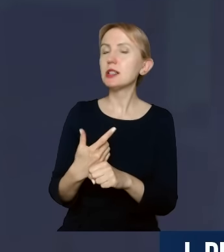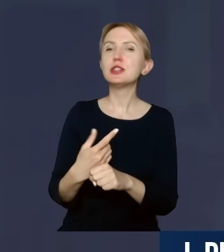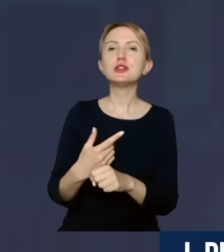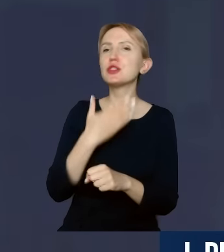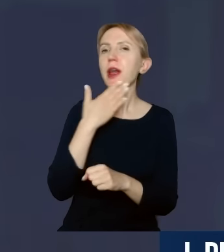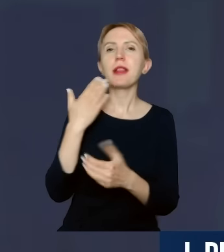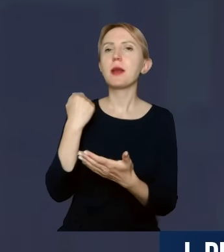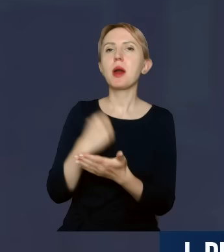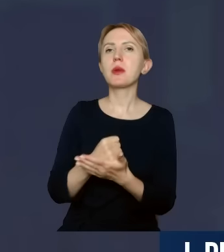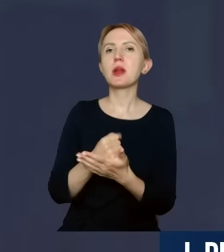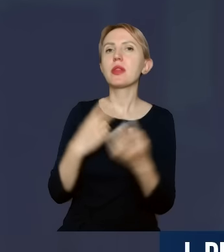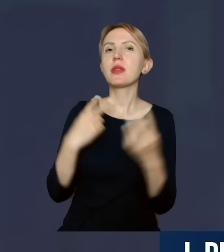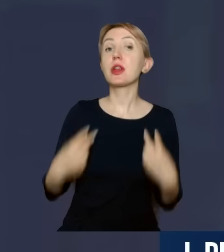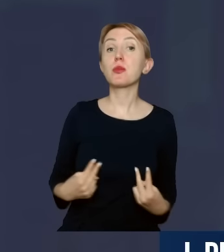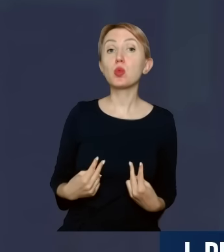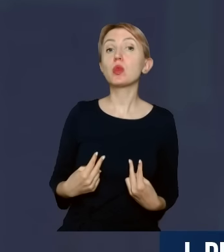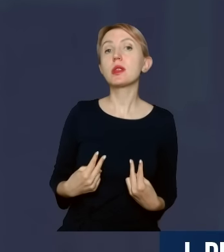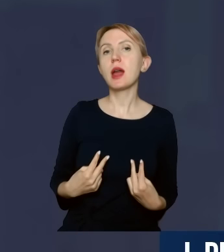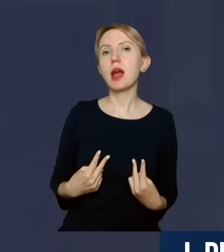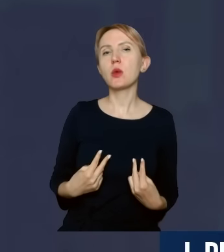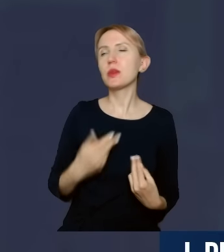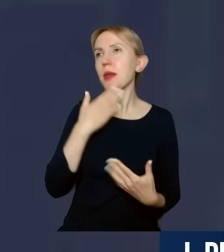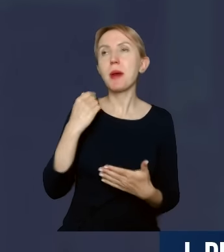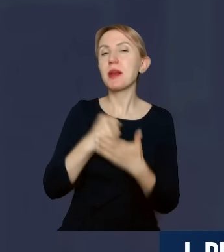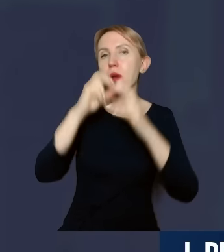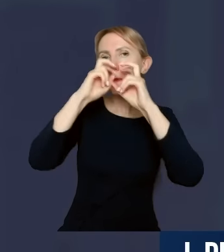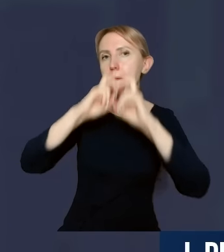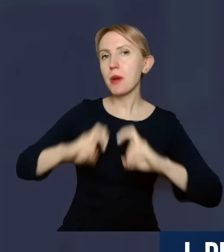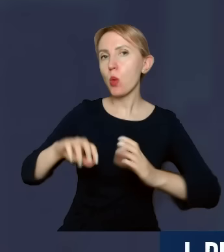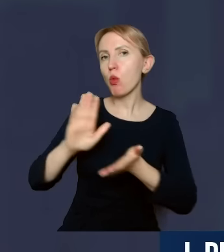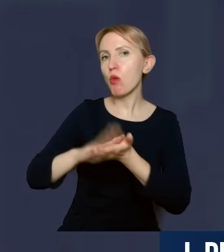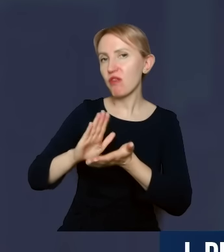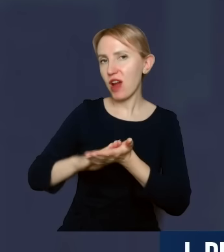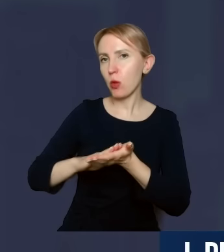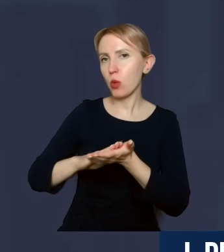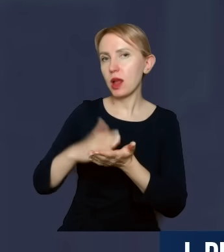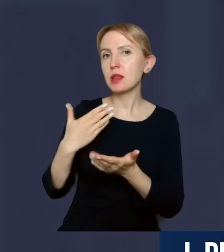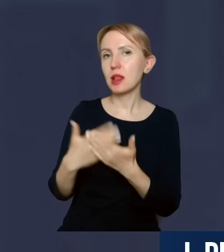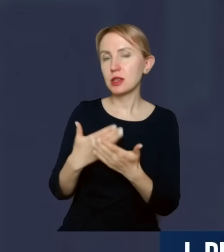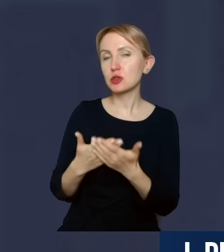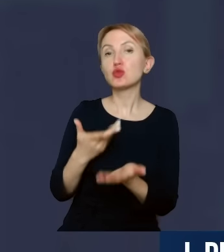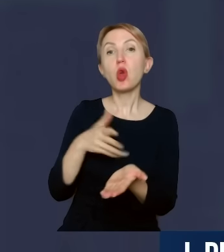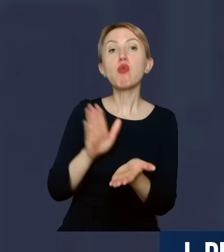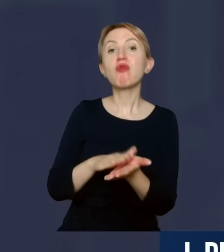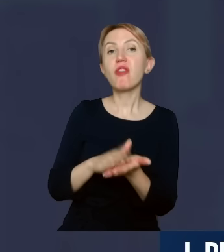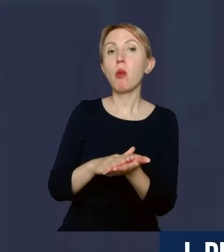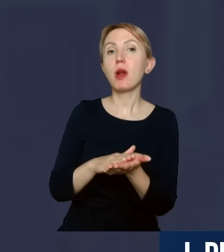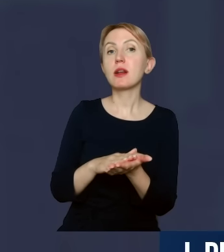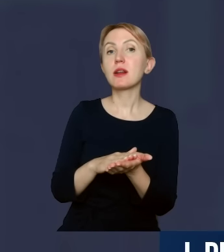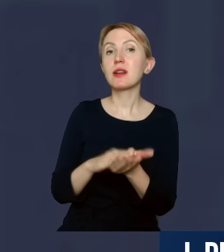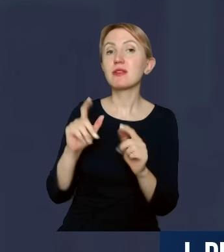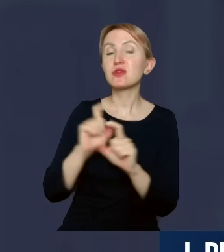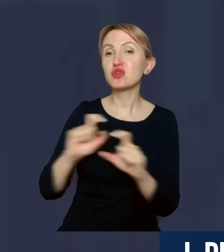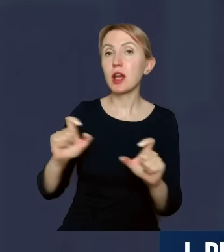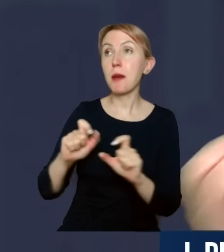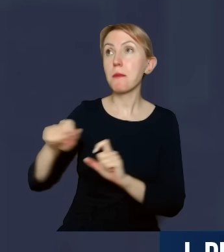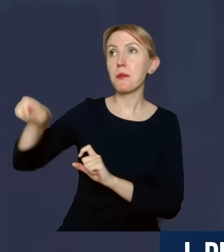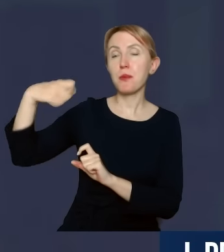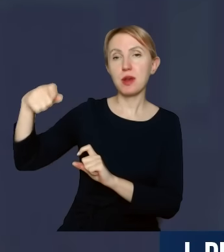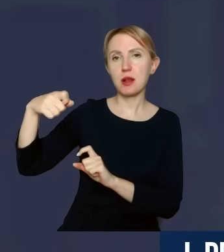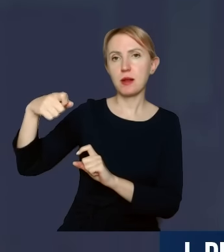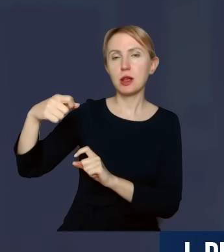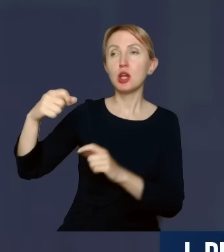prawa Trybunał, czy nie ma prawa do badania tych uchwał, dlatego że uchwała jakby w momencie, kiedy prezydent odebrał